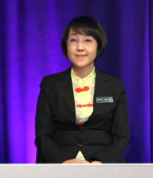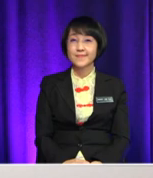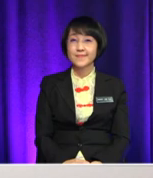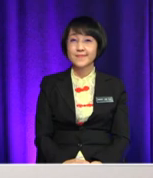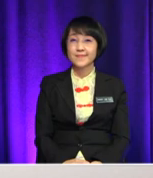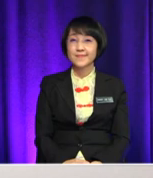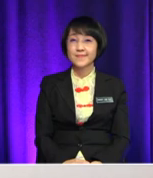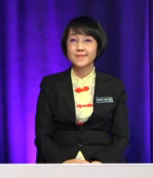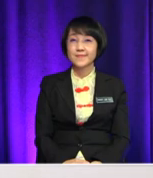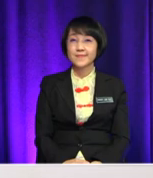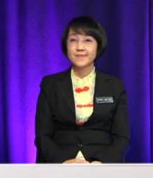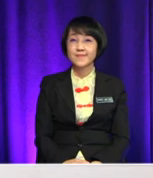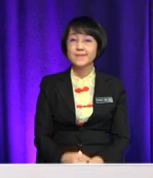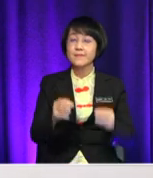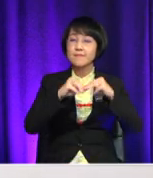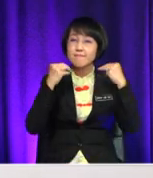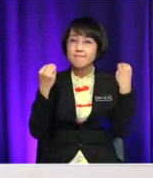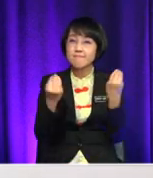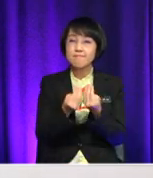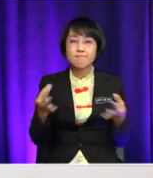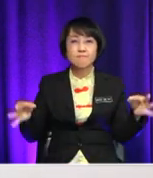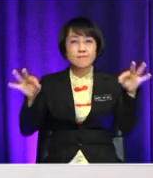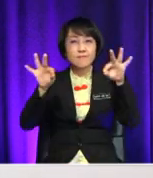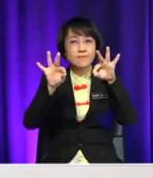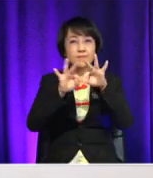masyarakat yang mementingkan diri sendiri